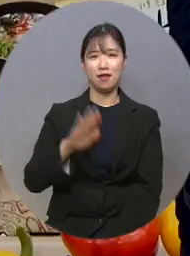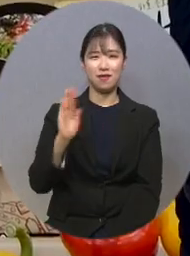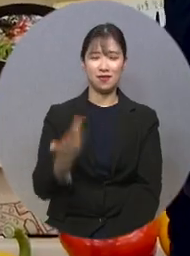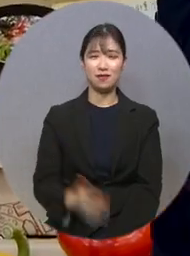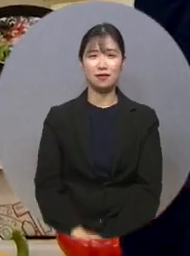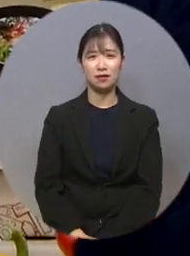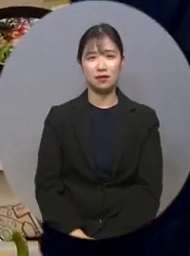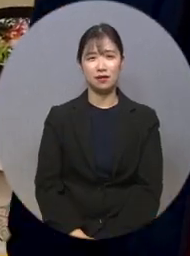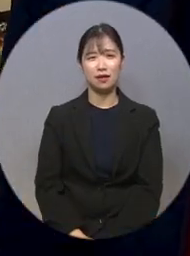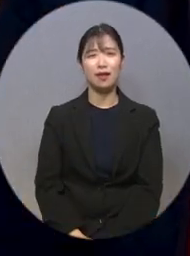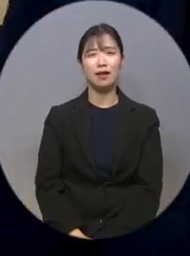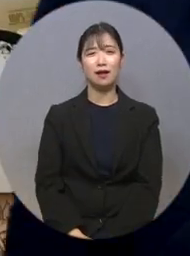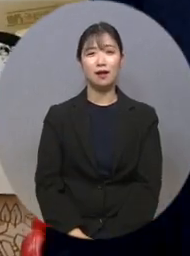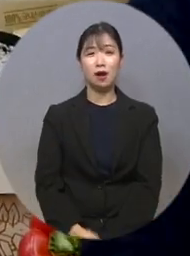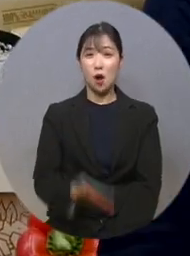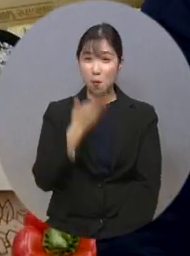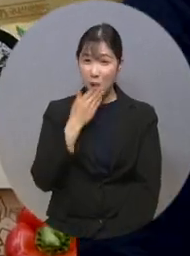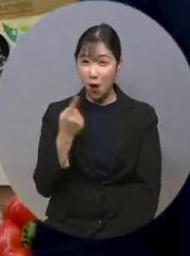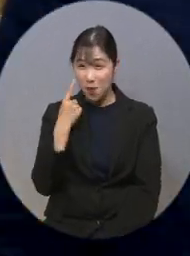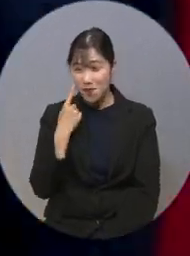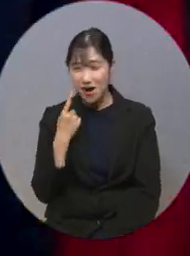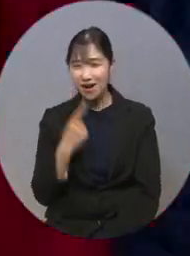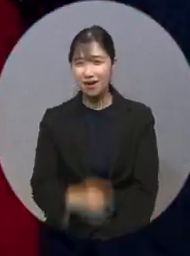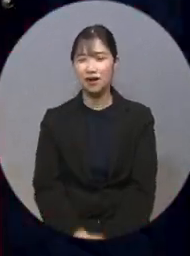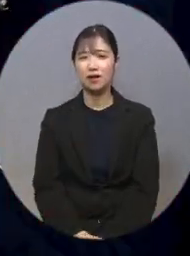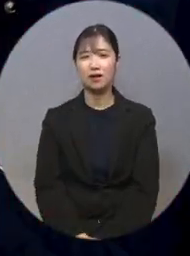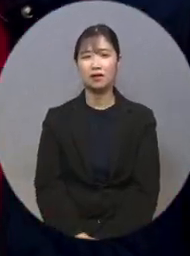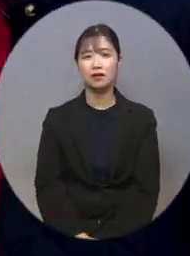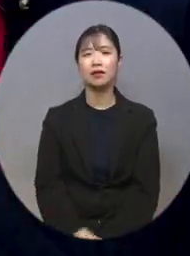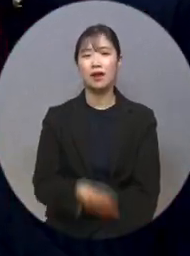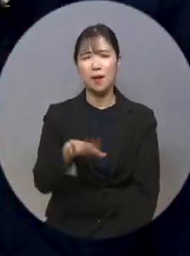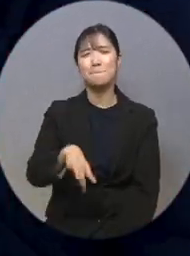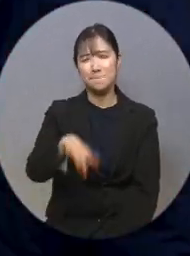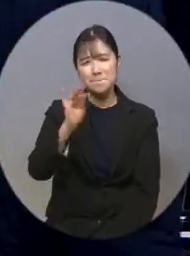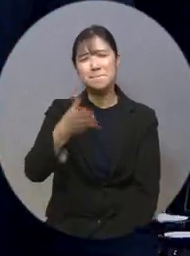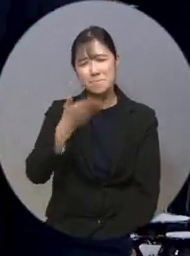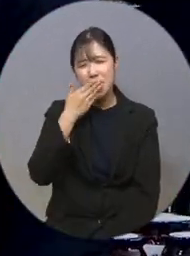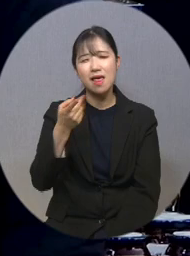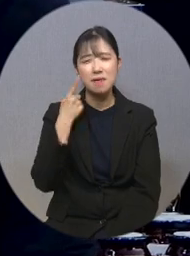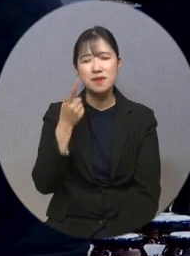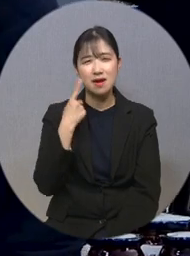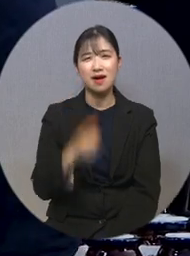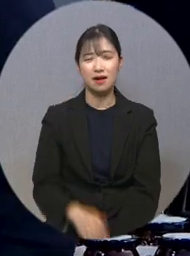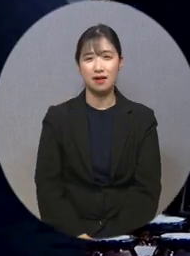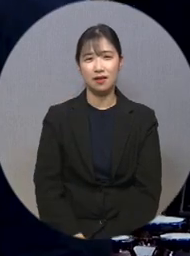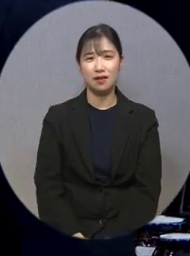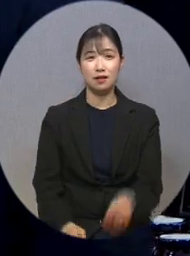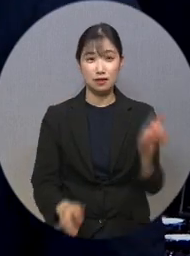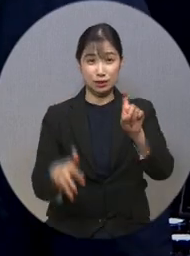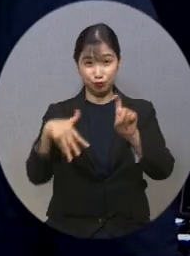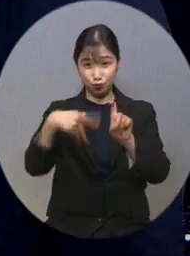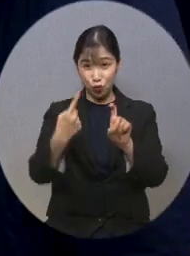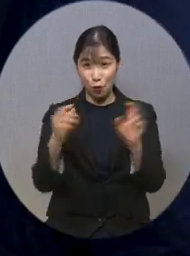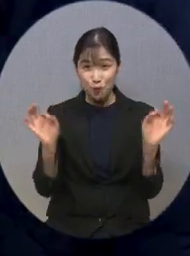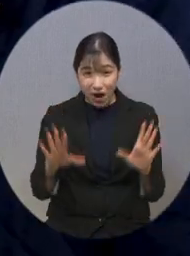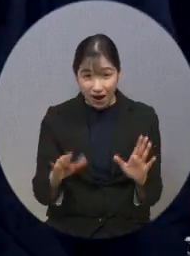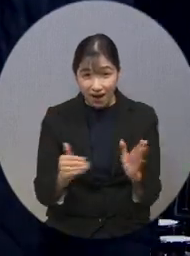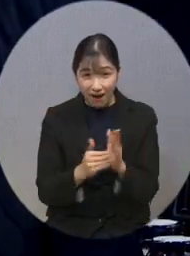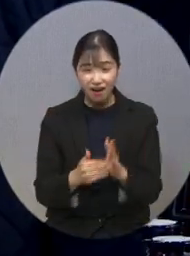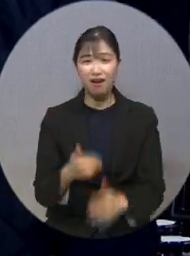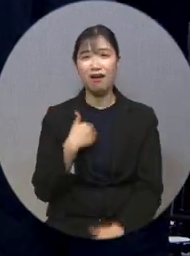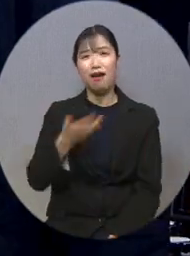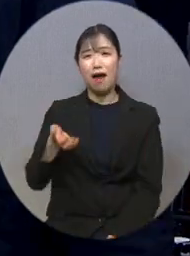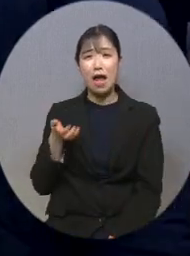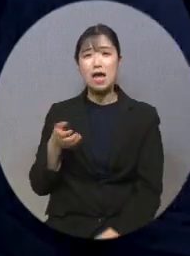홍보를 먹어보라니. 아니, 아니 언제 잡숴봐. 일단 잡숴봐. 10초 하고 끝난겨? 아까